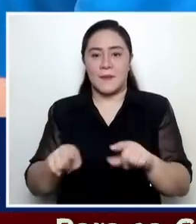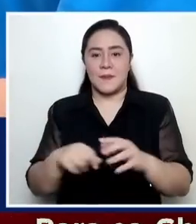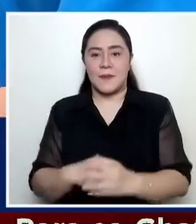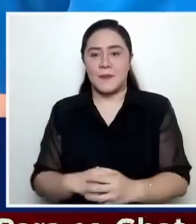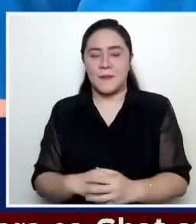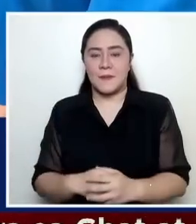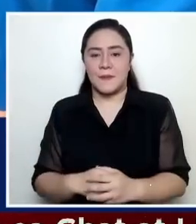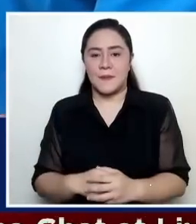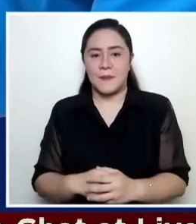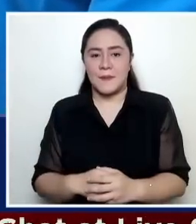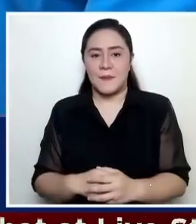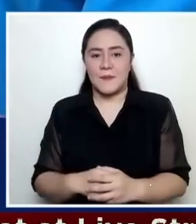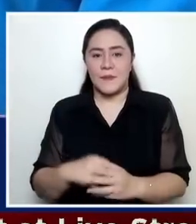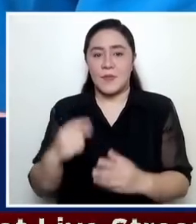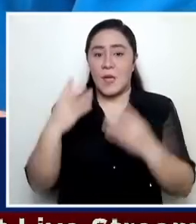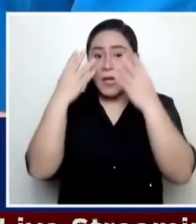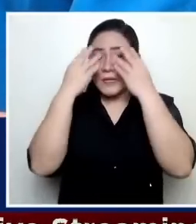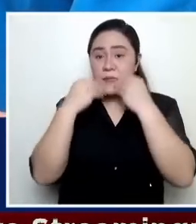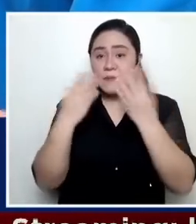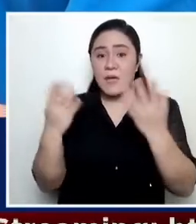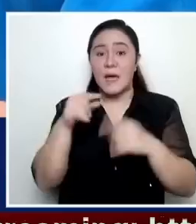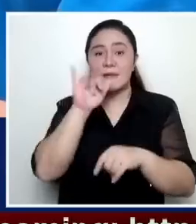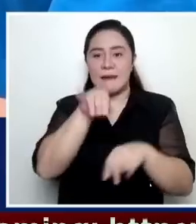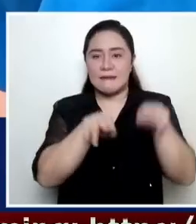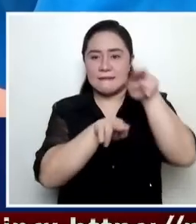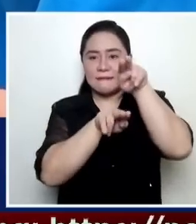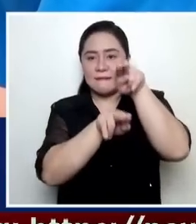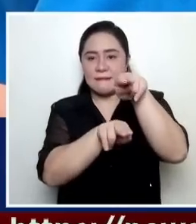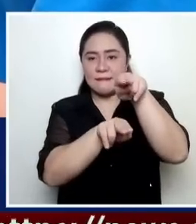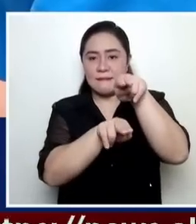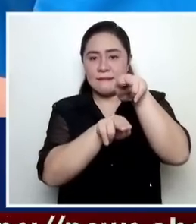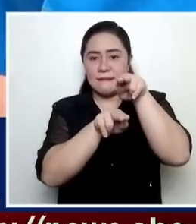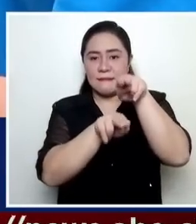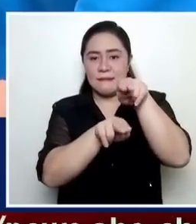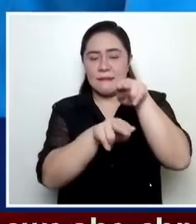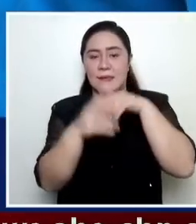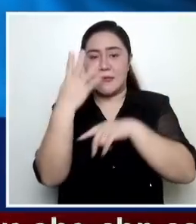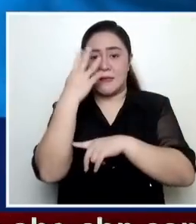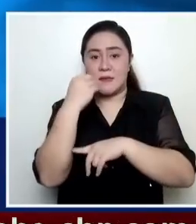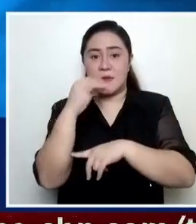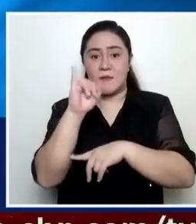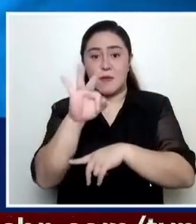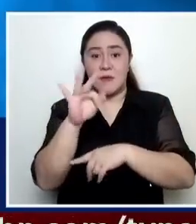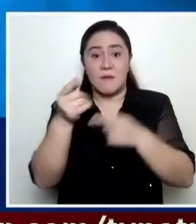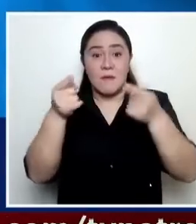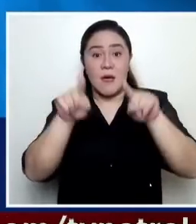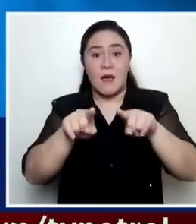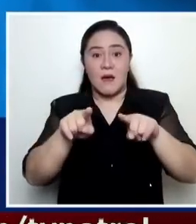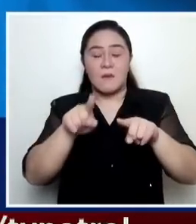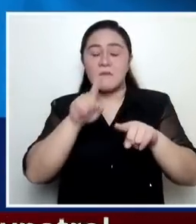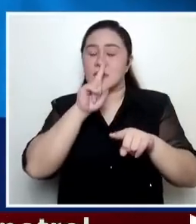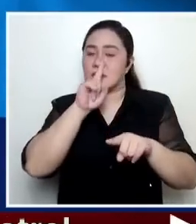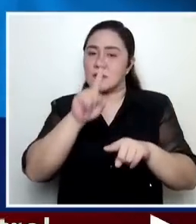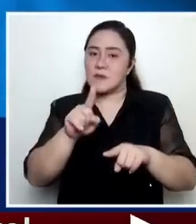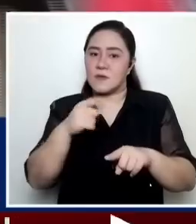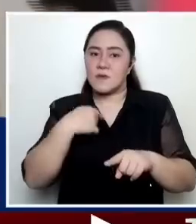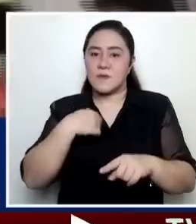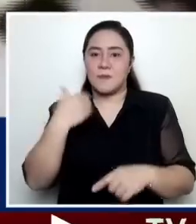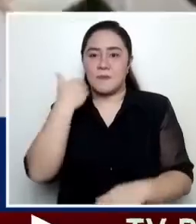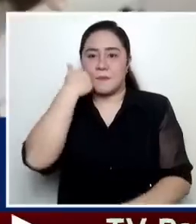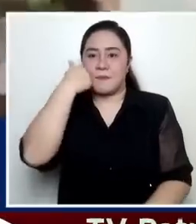Okay. Iyan ba ang tulugan ninyo? Okay. Kung nagkataon nandito kayo nung oras patayin na yun. Patayin ako sir.